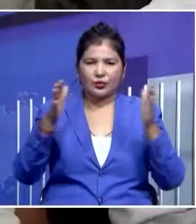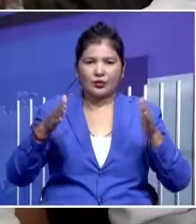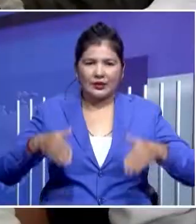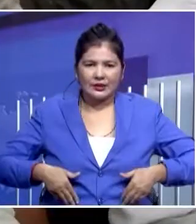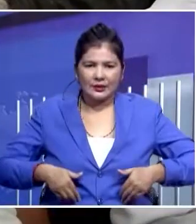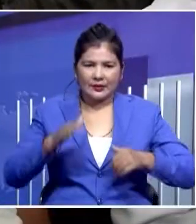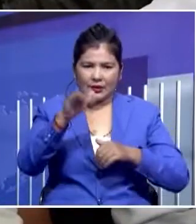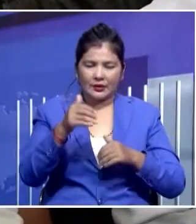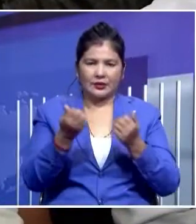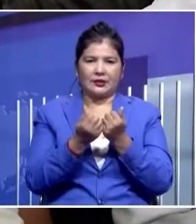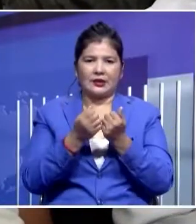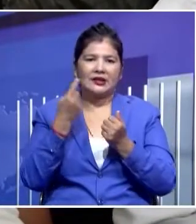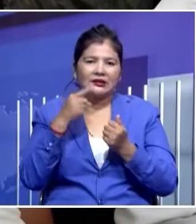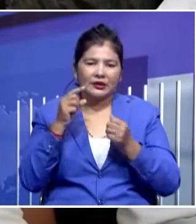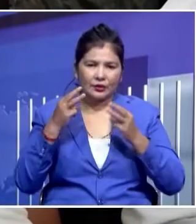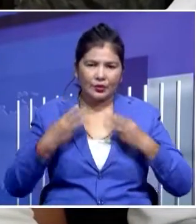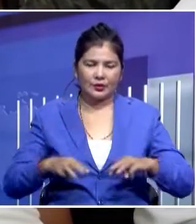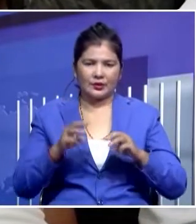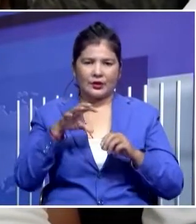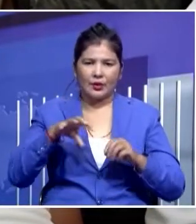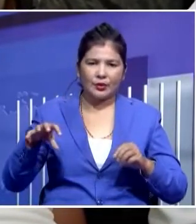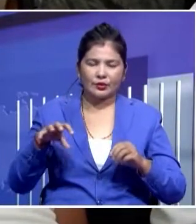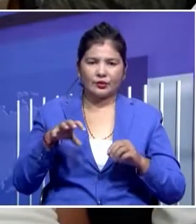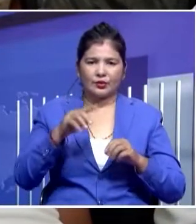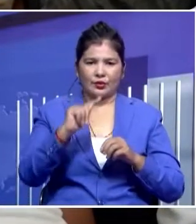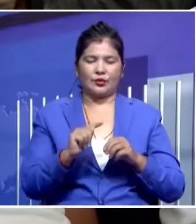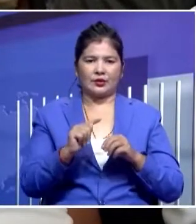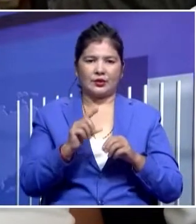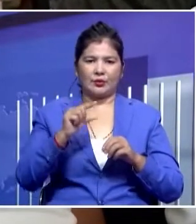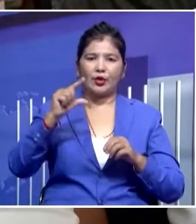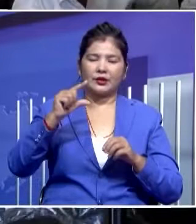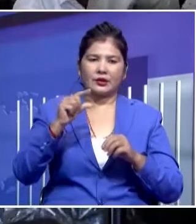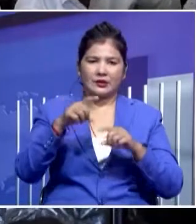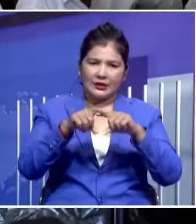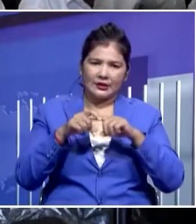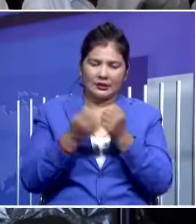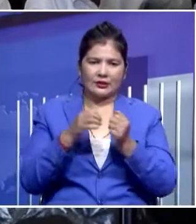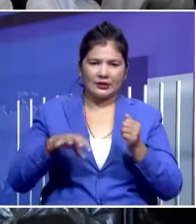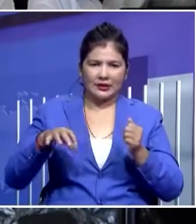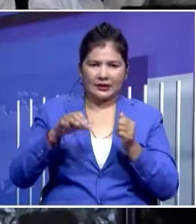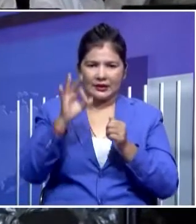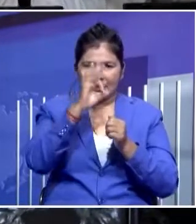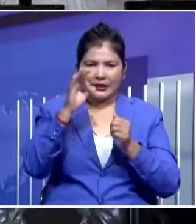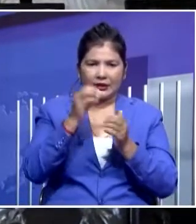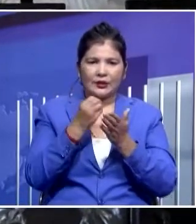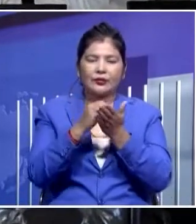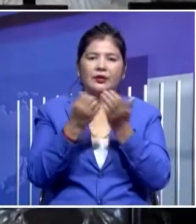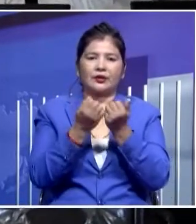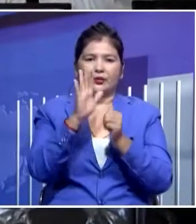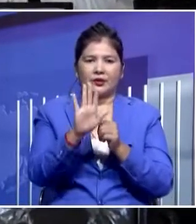चाडपर्व आउँदै गर्दा दैनिक उपभोग्य वस्तुको मूल्य आकाशिएसँगै त्यसको नियन्त्रण गर्न स्थानीय निकायले पहल थालेका